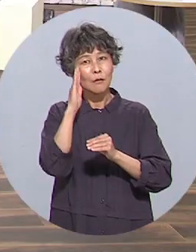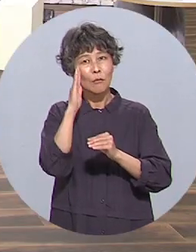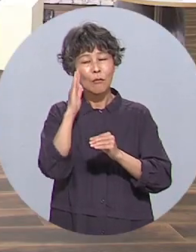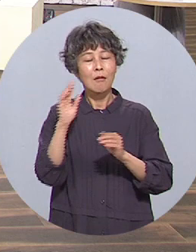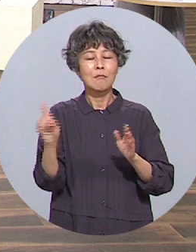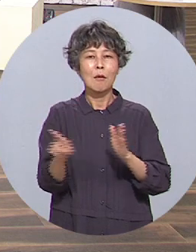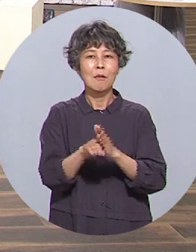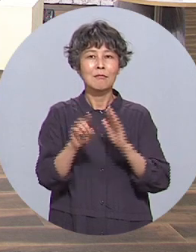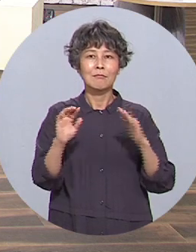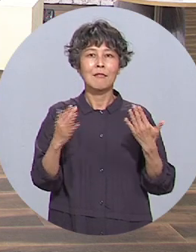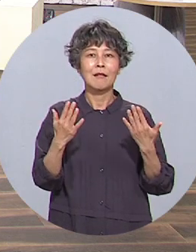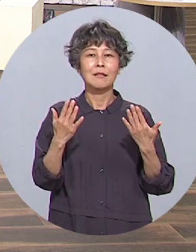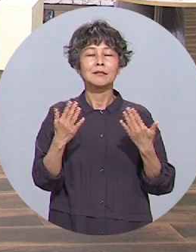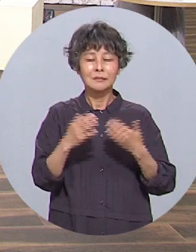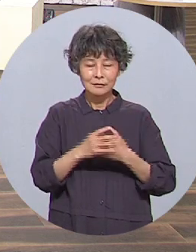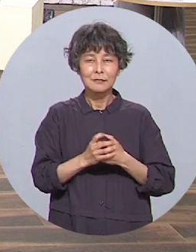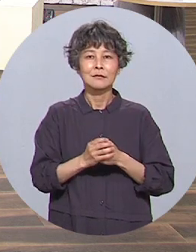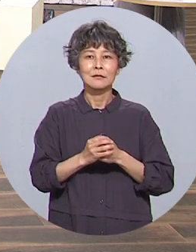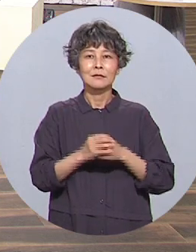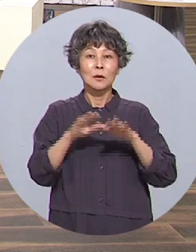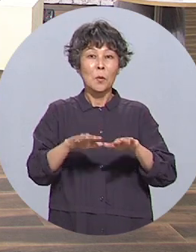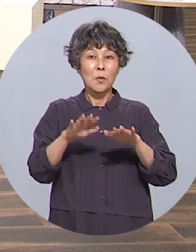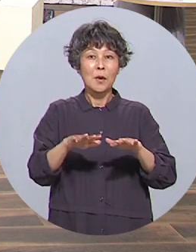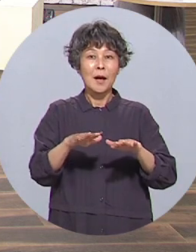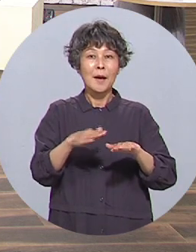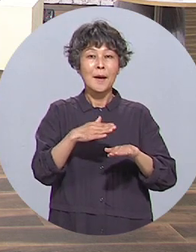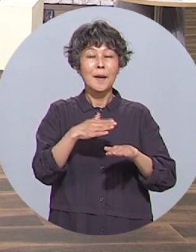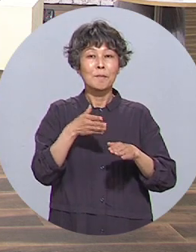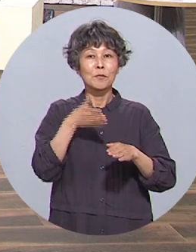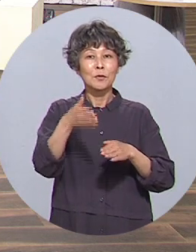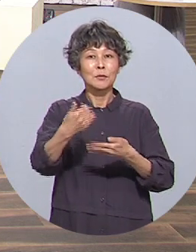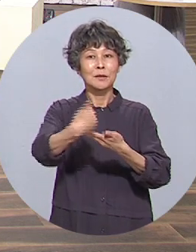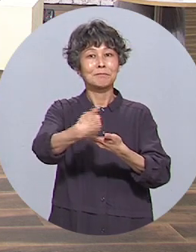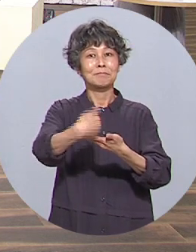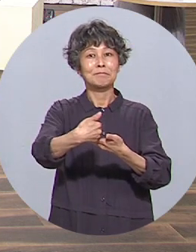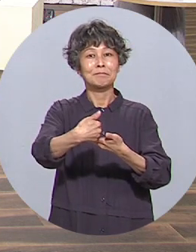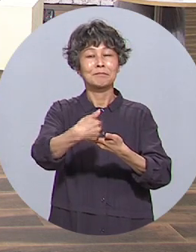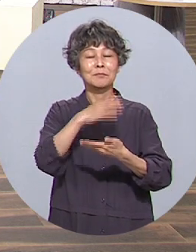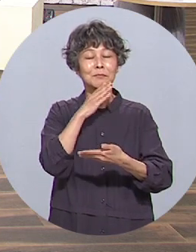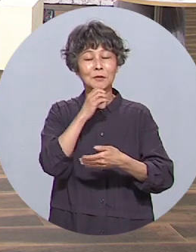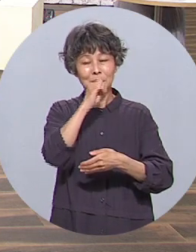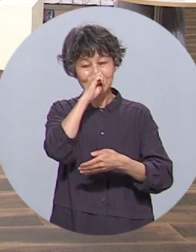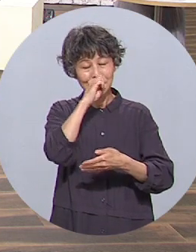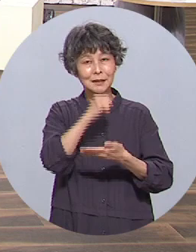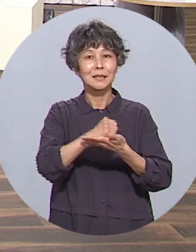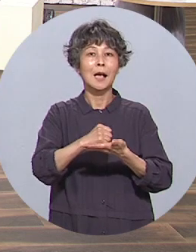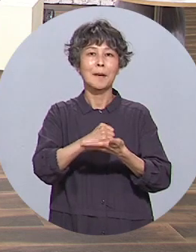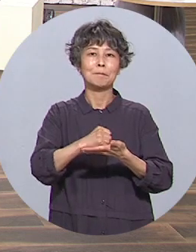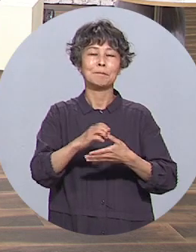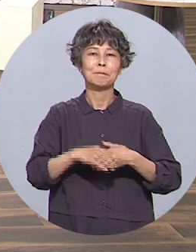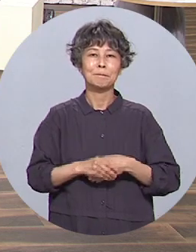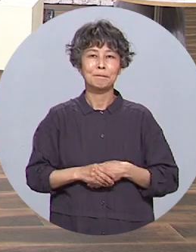ると全くないんですよね。だから今回ね、直接お話伺えて本当にいい機会になりました。